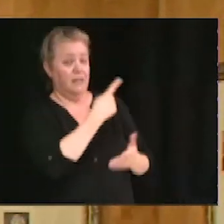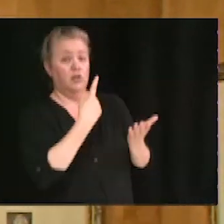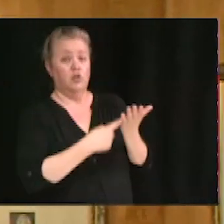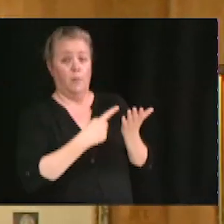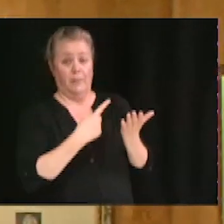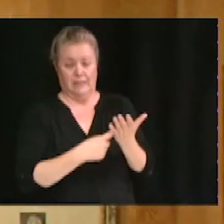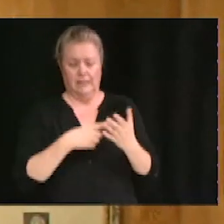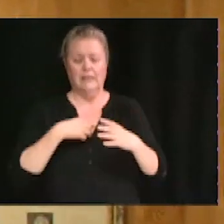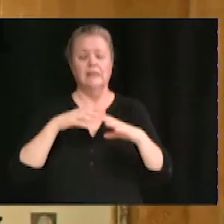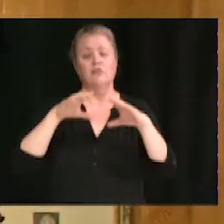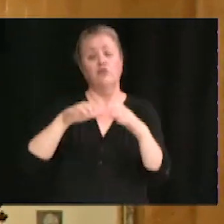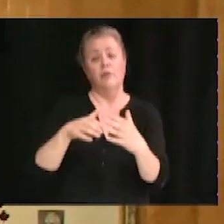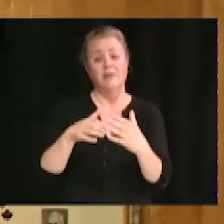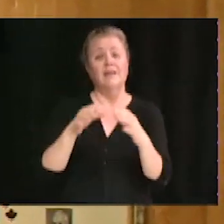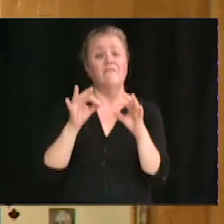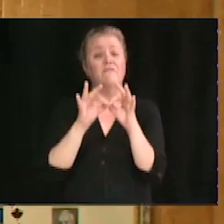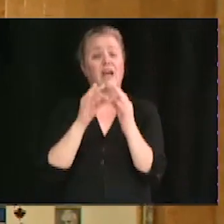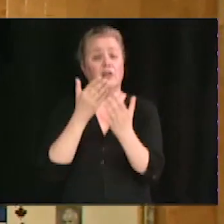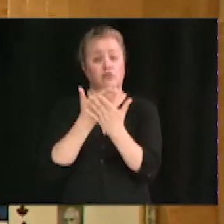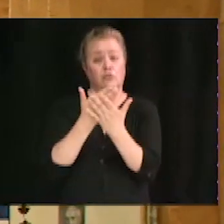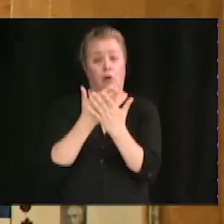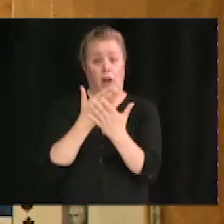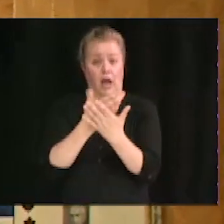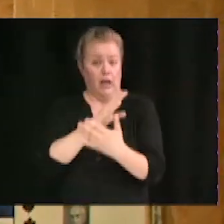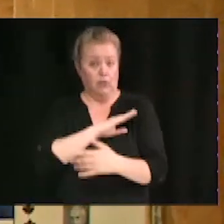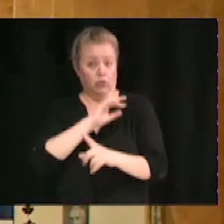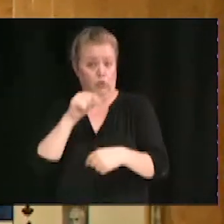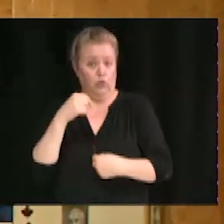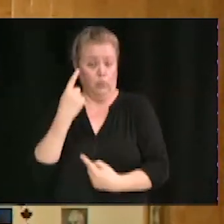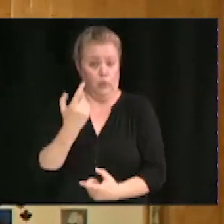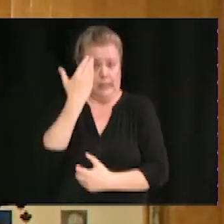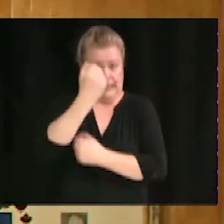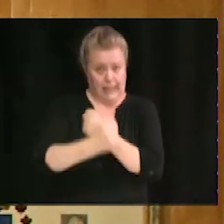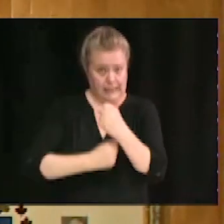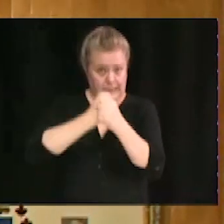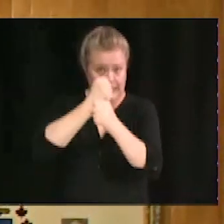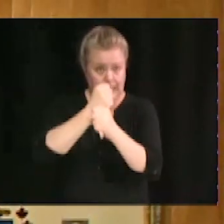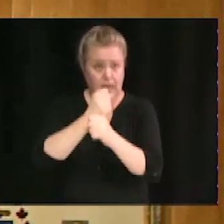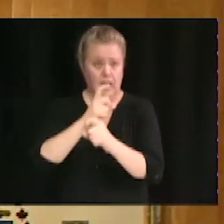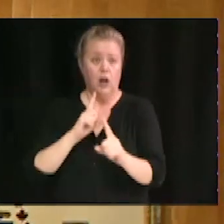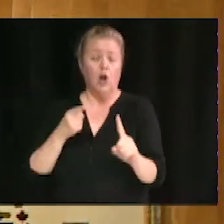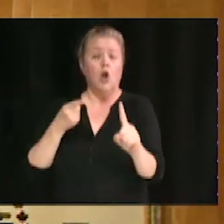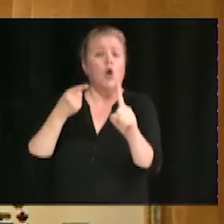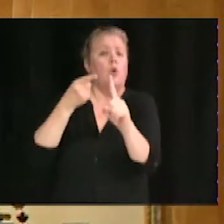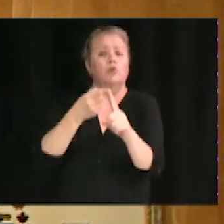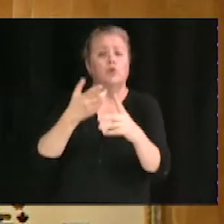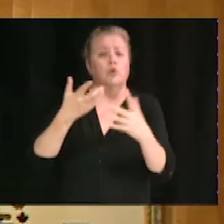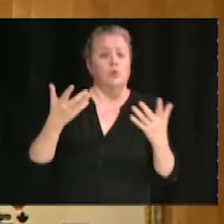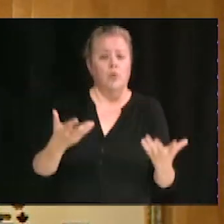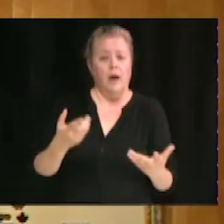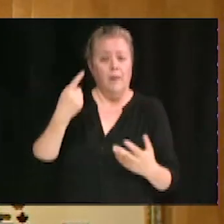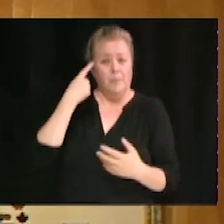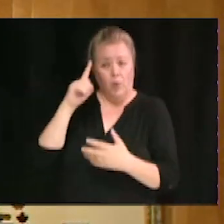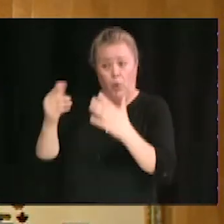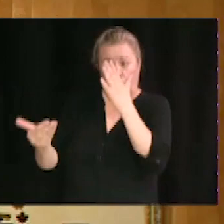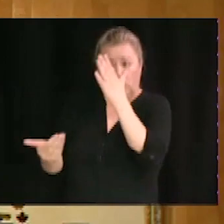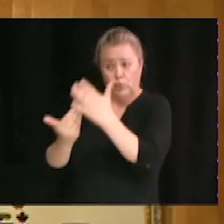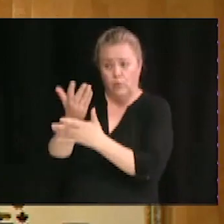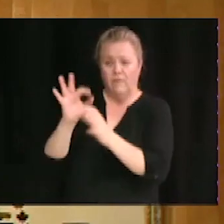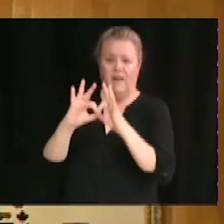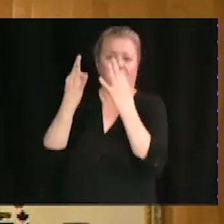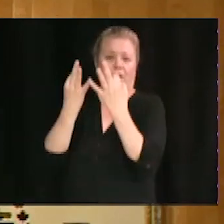existe depuis plus de 15 ans. Et l'objectif, c'est toujours de viser à diminuer le fardeau pour les nouvelles familles.